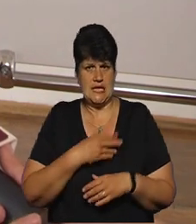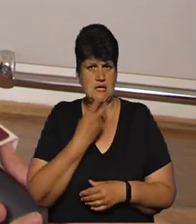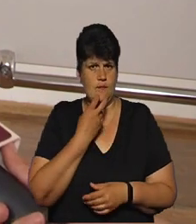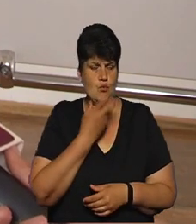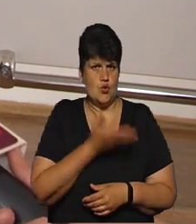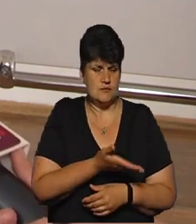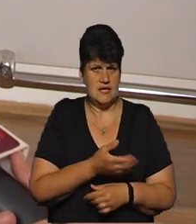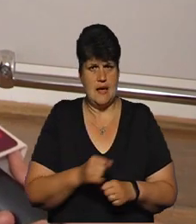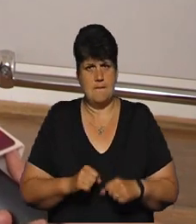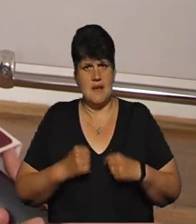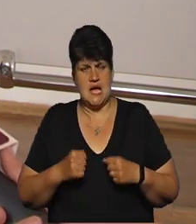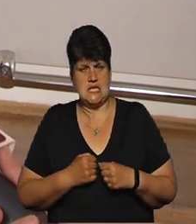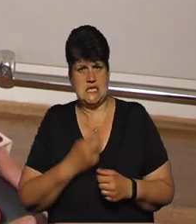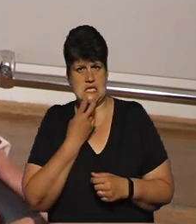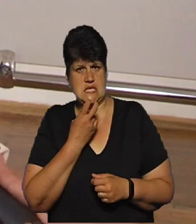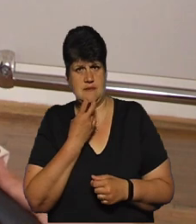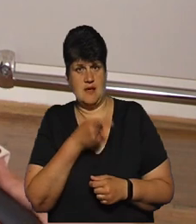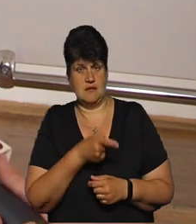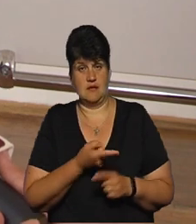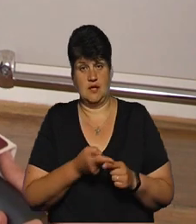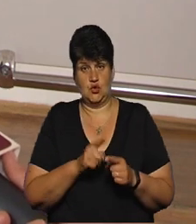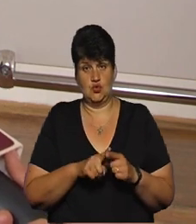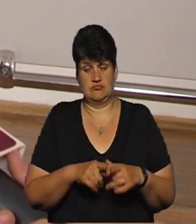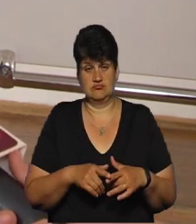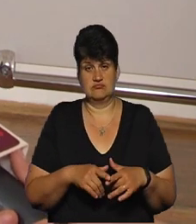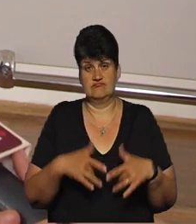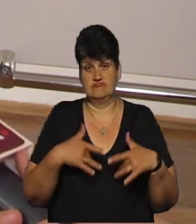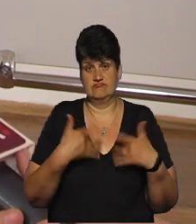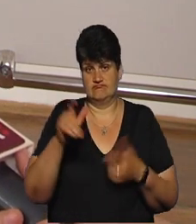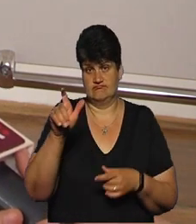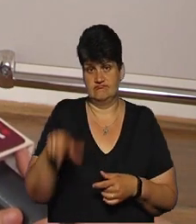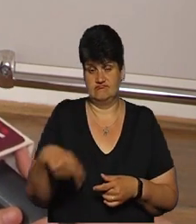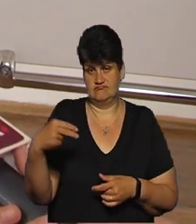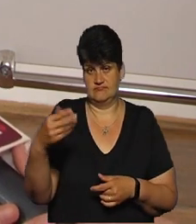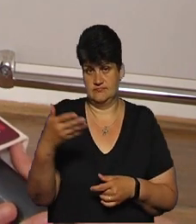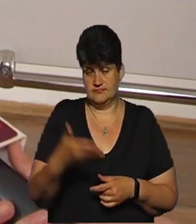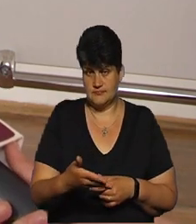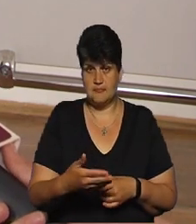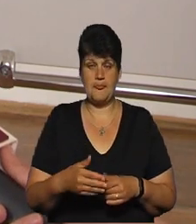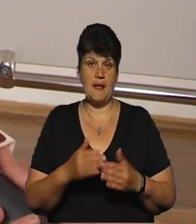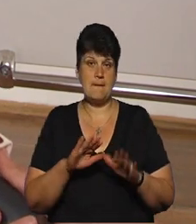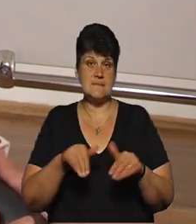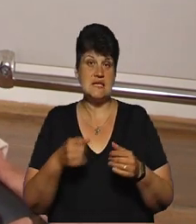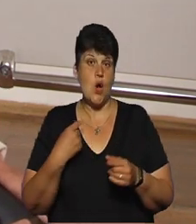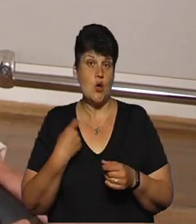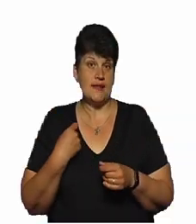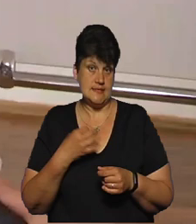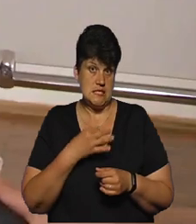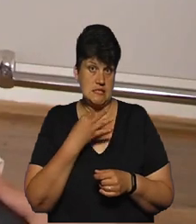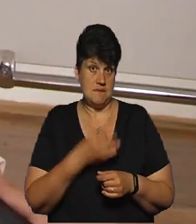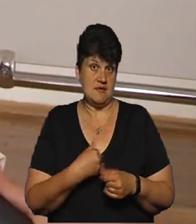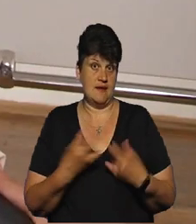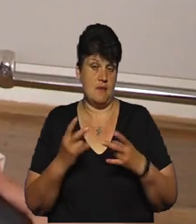намагання висміяти цього нелюда. І першим виставку після Одеси я сказала, що мені треба поїхати в Миколаїв.